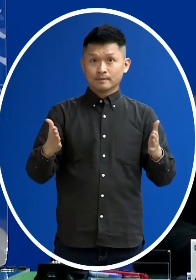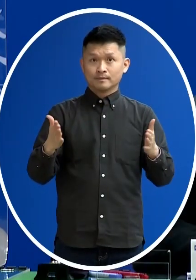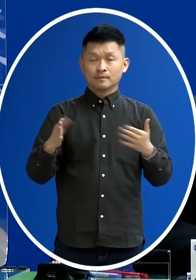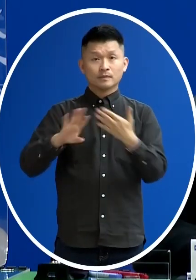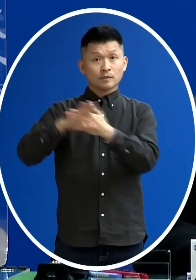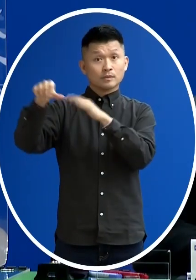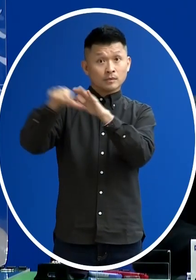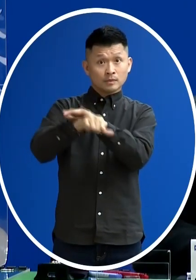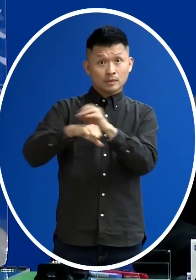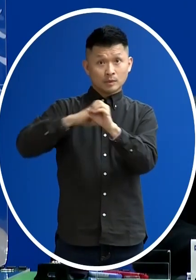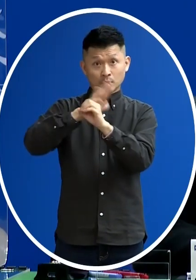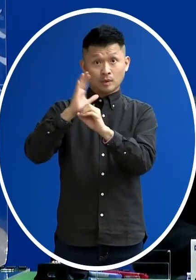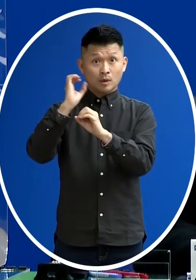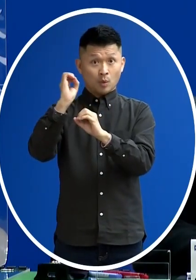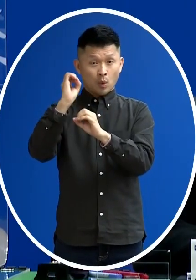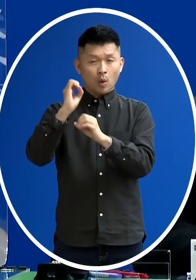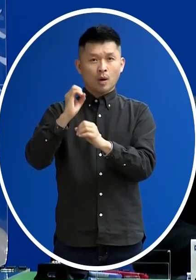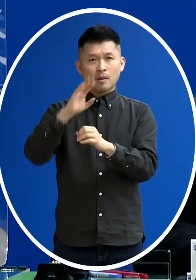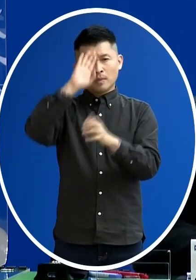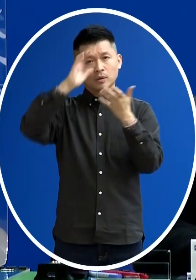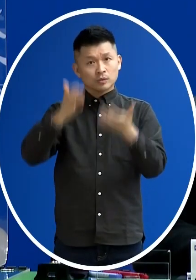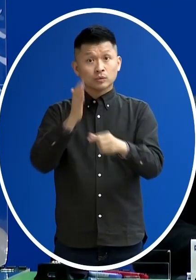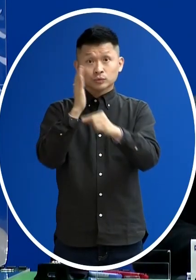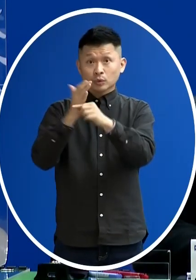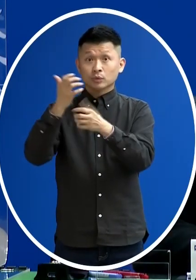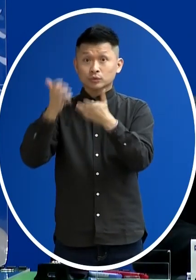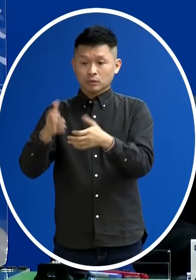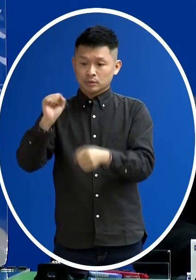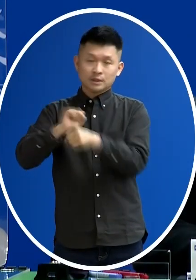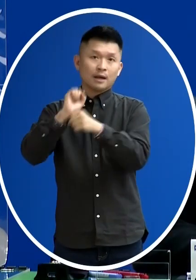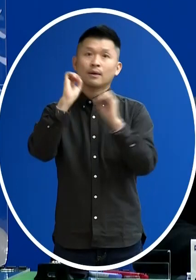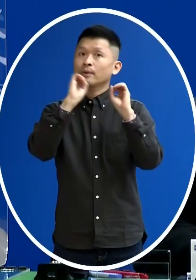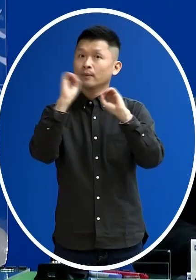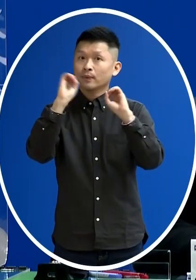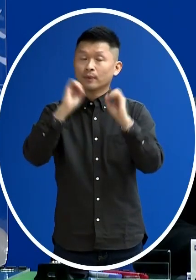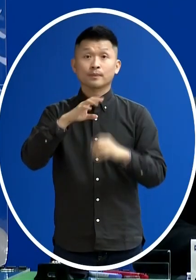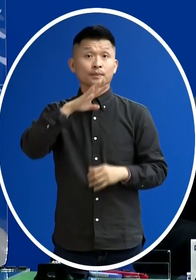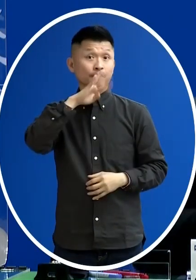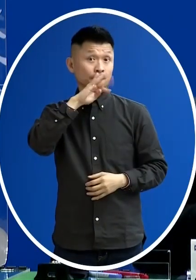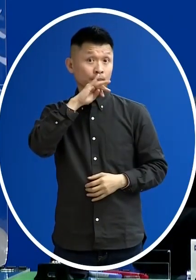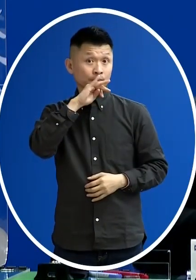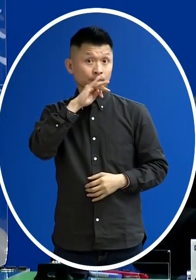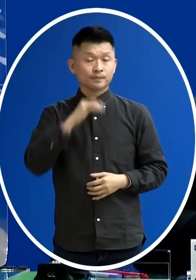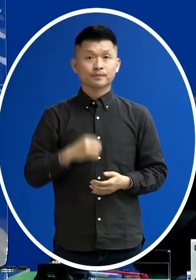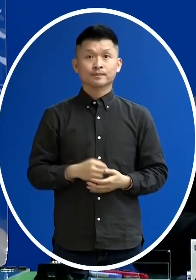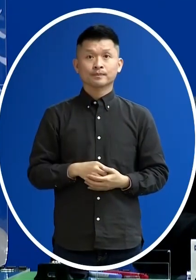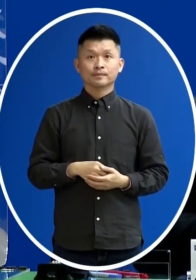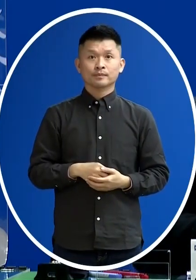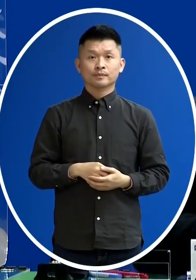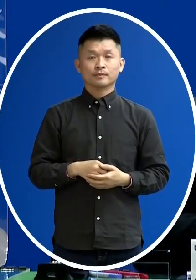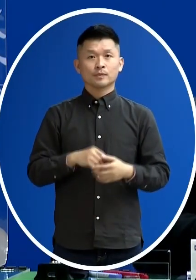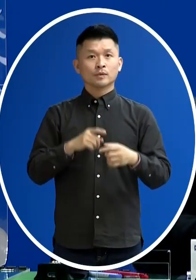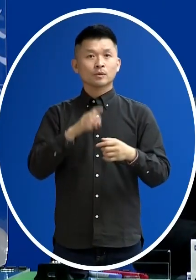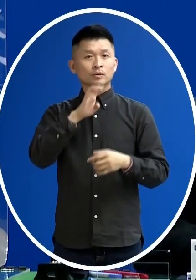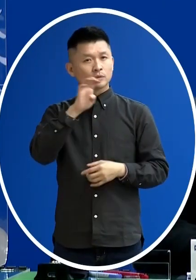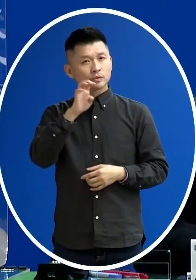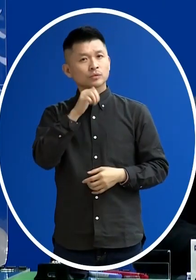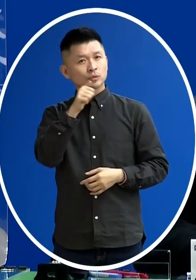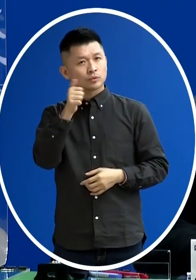增境外入Omicron重度以上的个案，那年龄层的分布还是在这个中壮年为